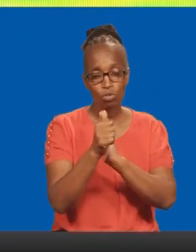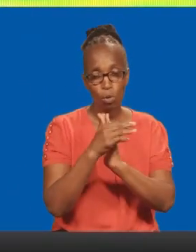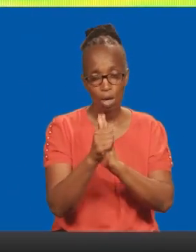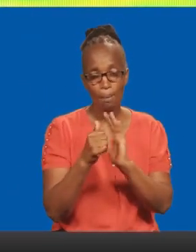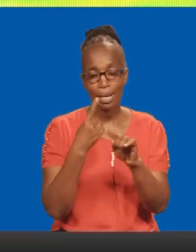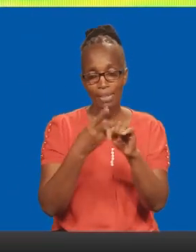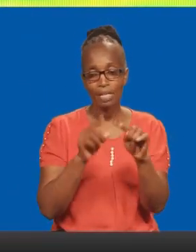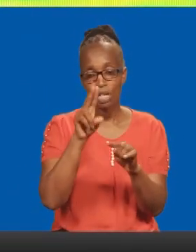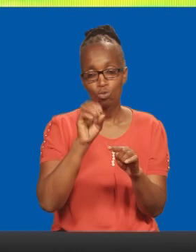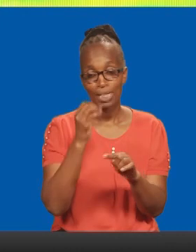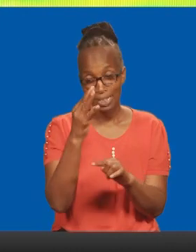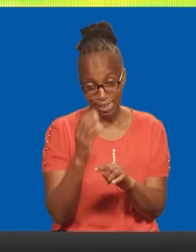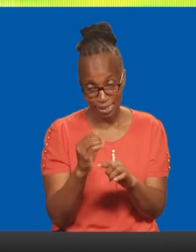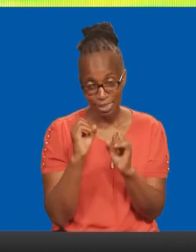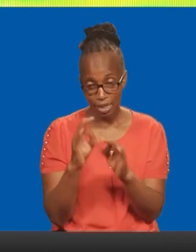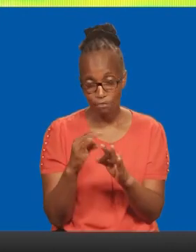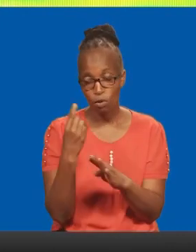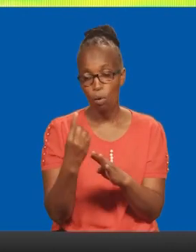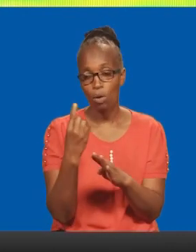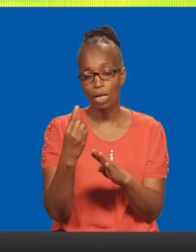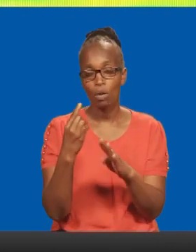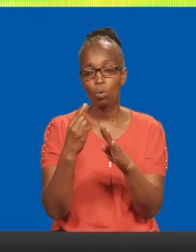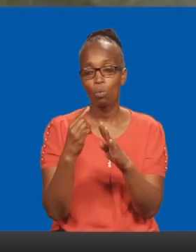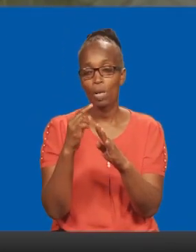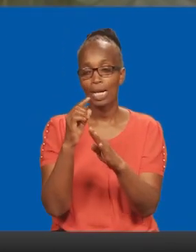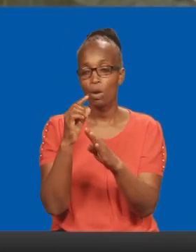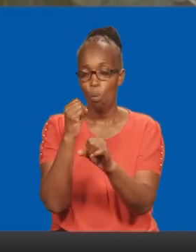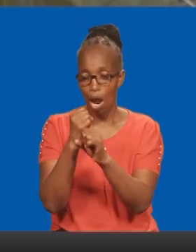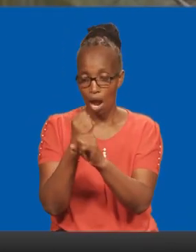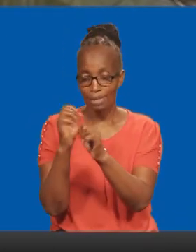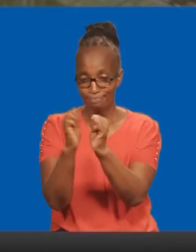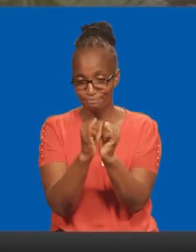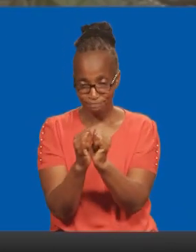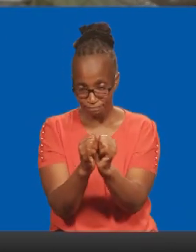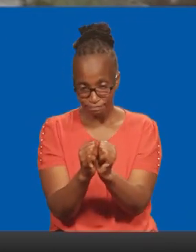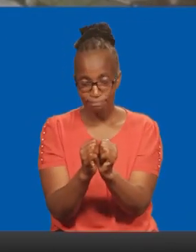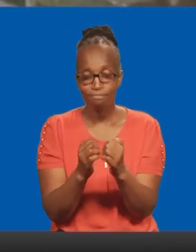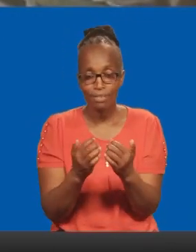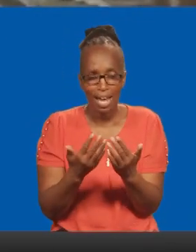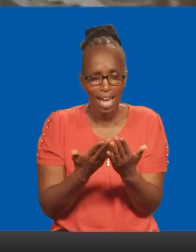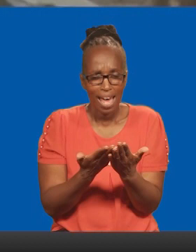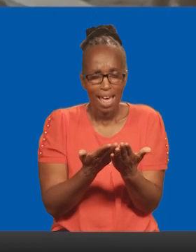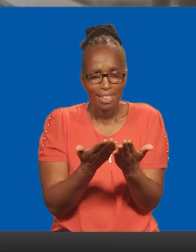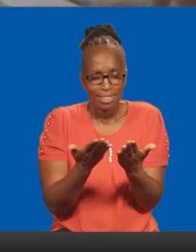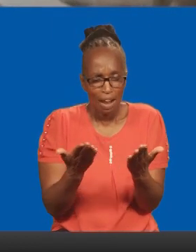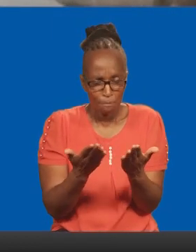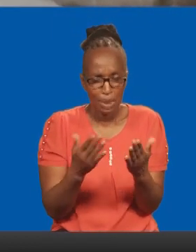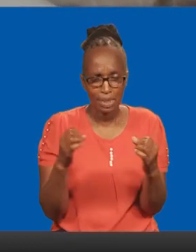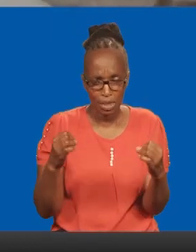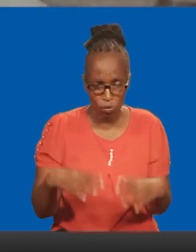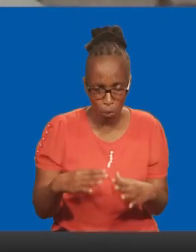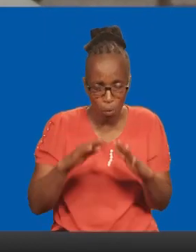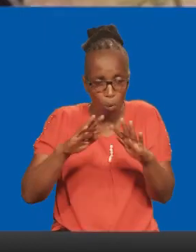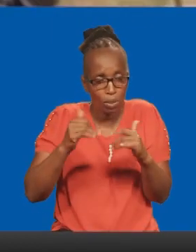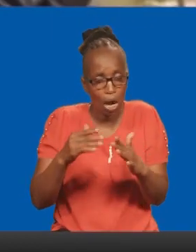$1 trillion by 2030 if we get our act together. Aidha amesikitika kutokana na jinsi mataifa